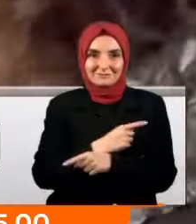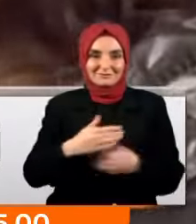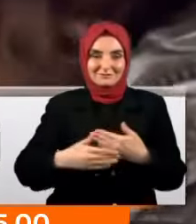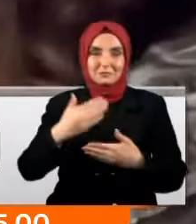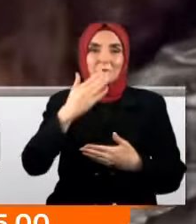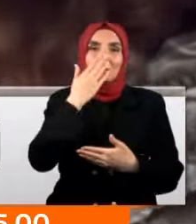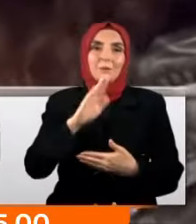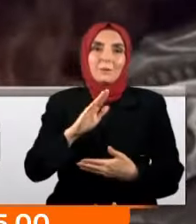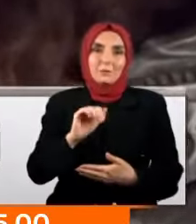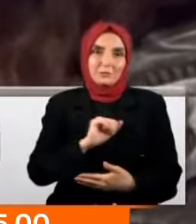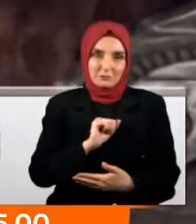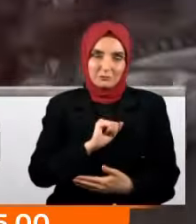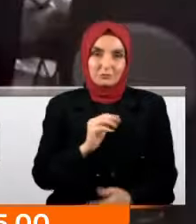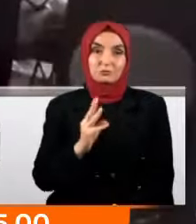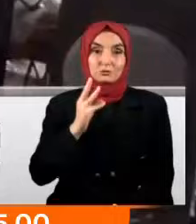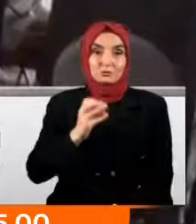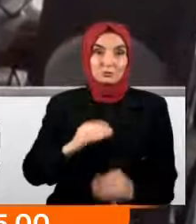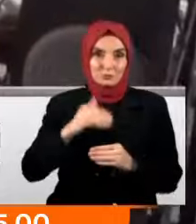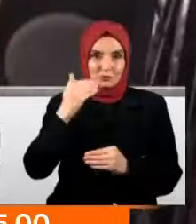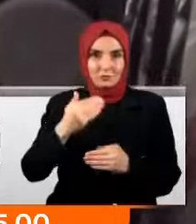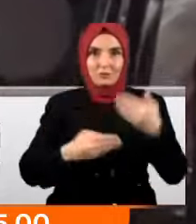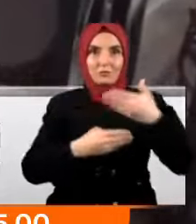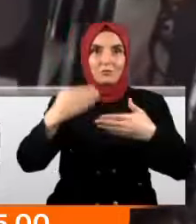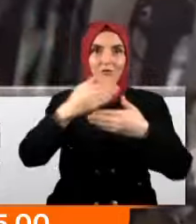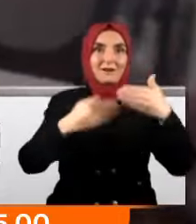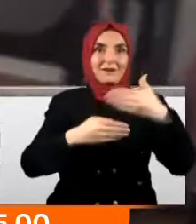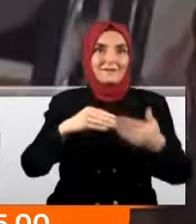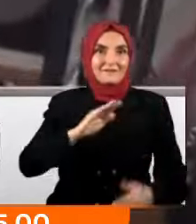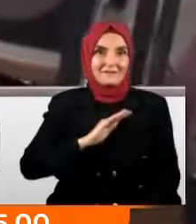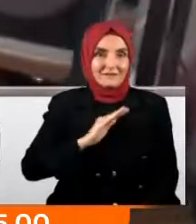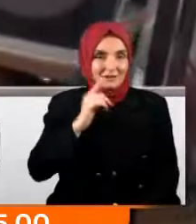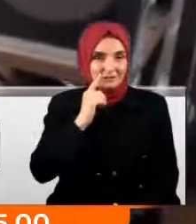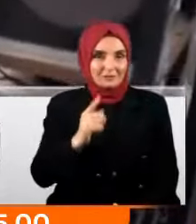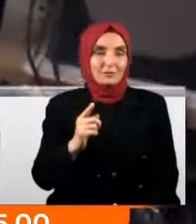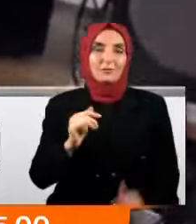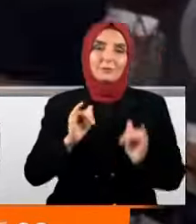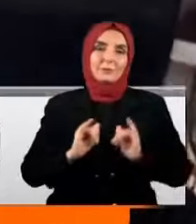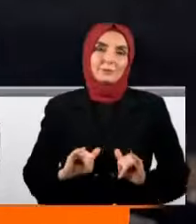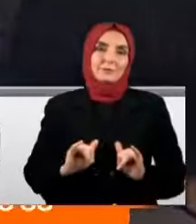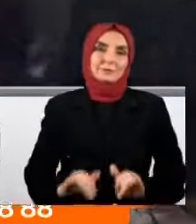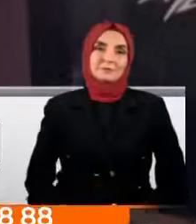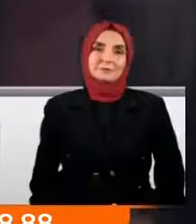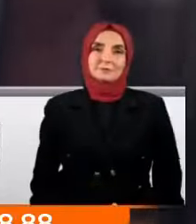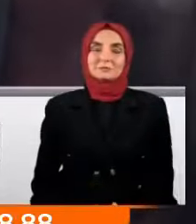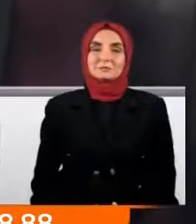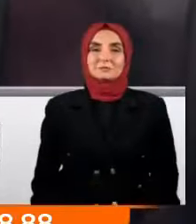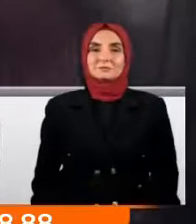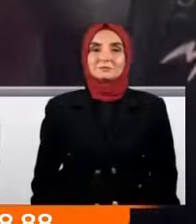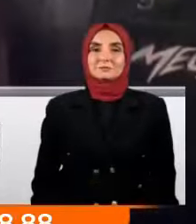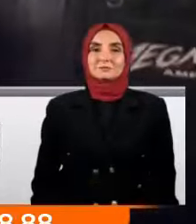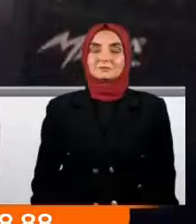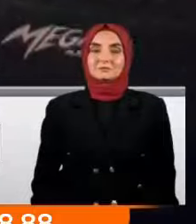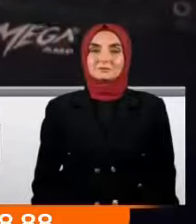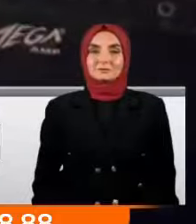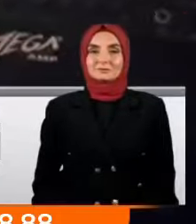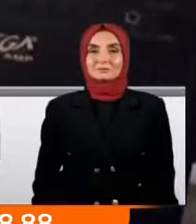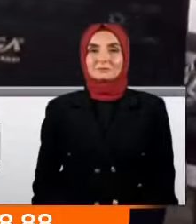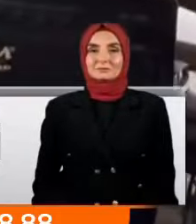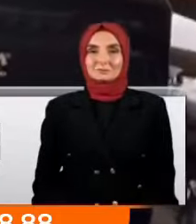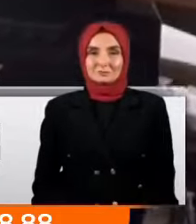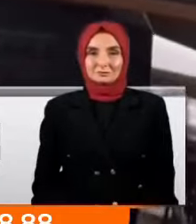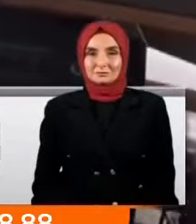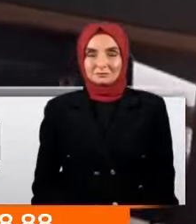de olsa rahat bir nefes aldı. Evet, şu an geçici olarak duvarımız yapılıyor ama şurada görüyorsunuz kırık var.